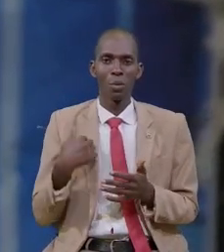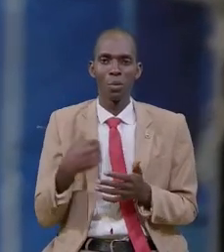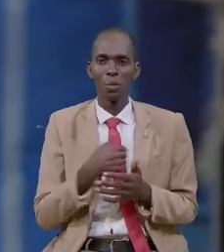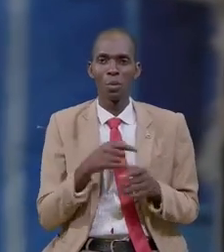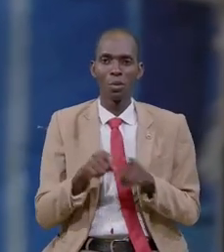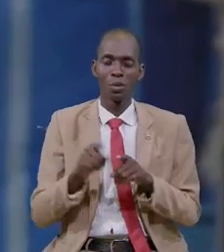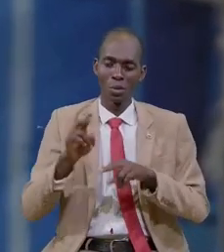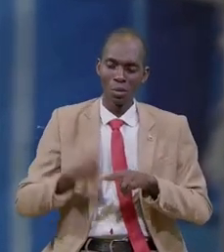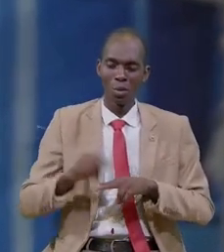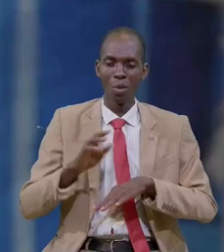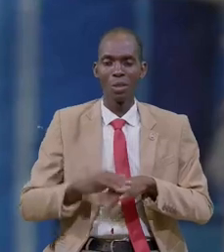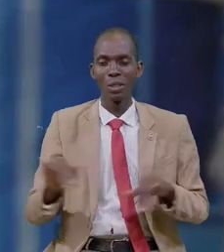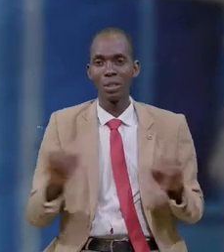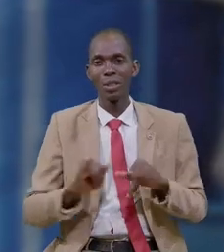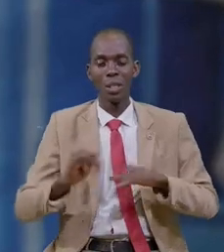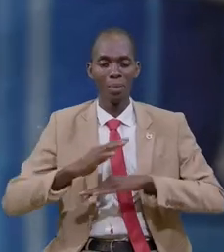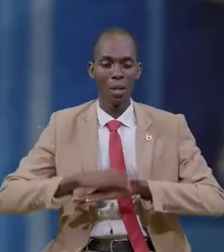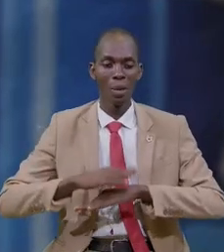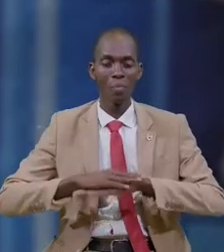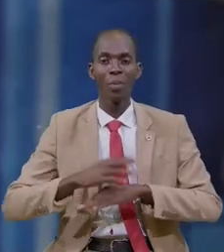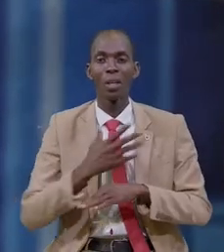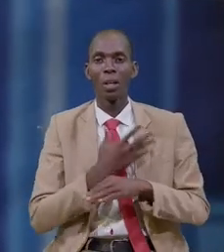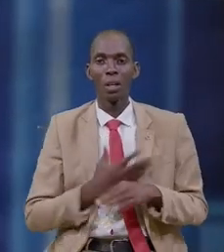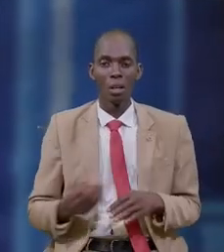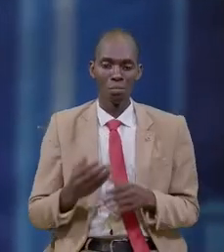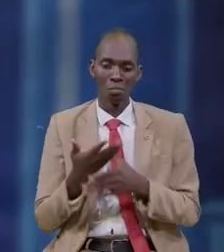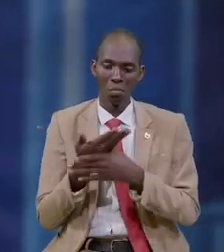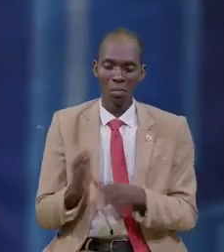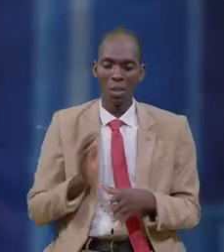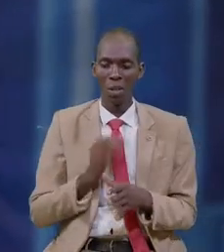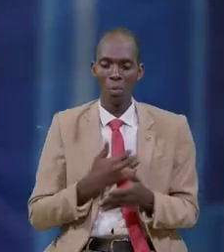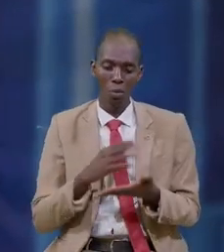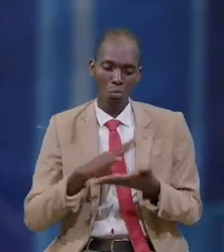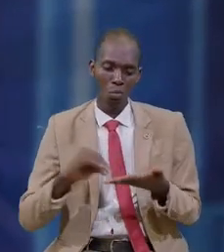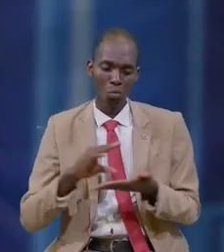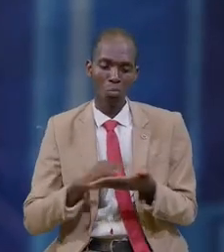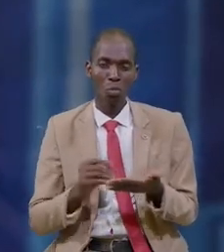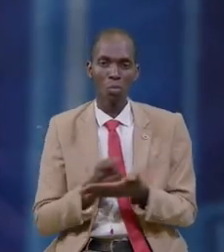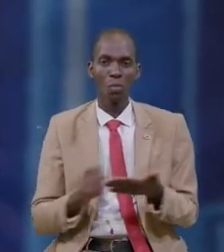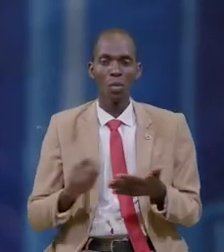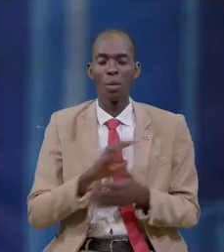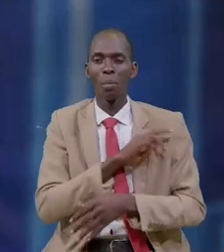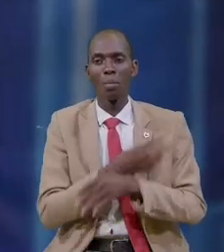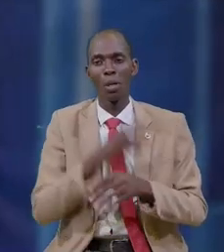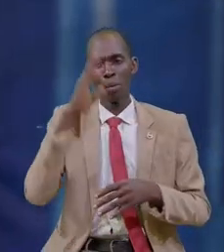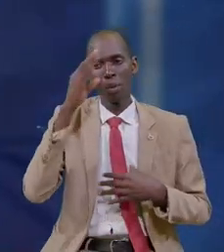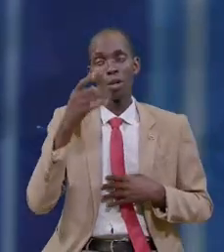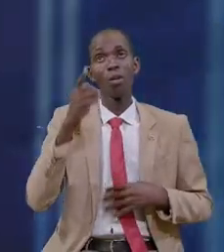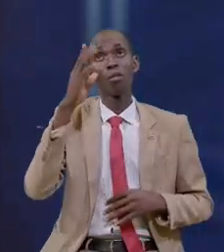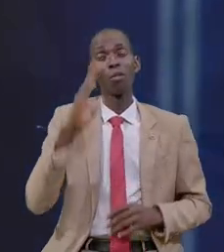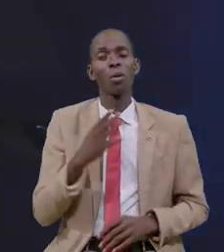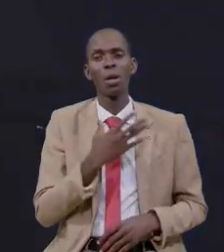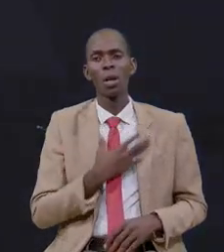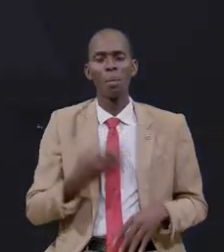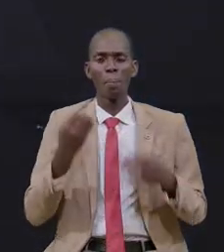Nous étions même assis à la même table. Et nous avons partagé des notes. Un grand homme de Dieu.